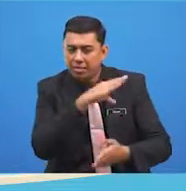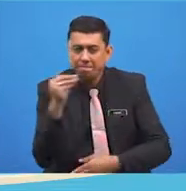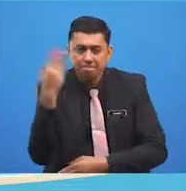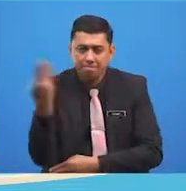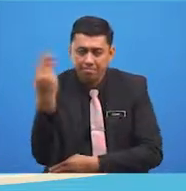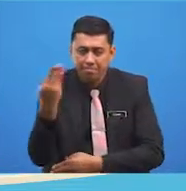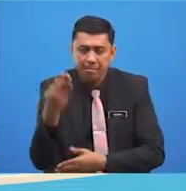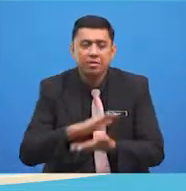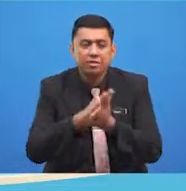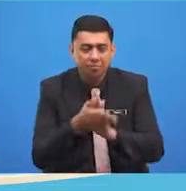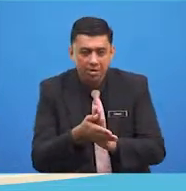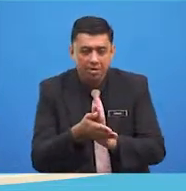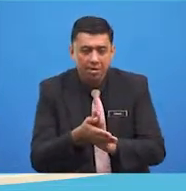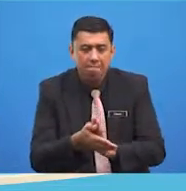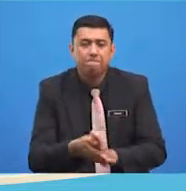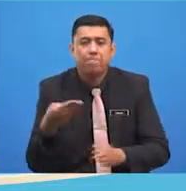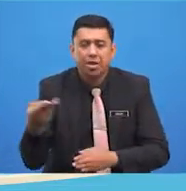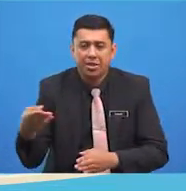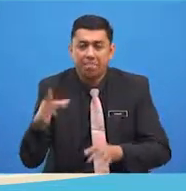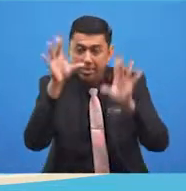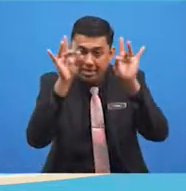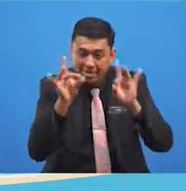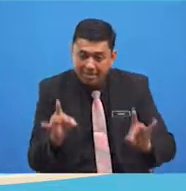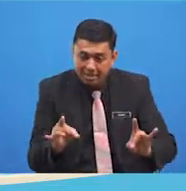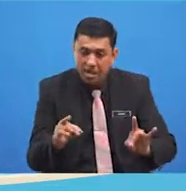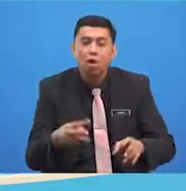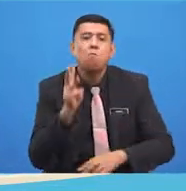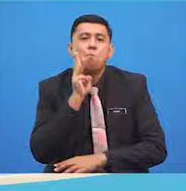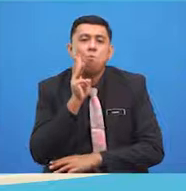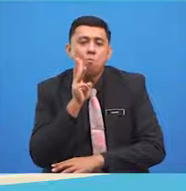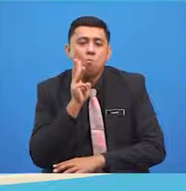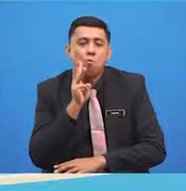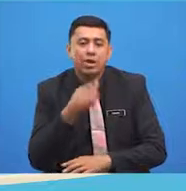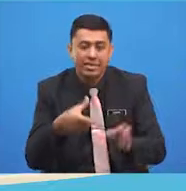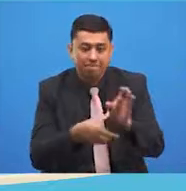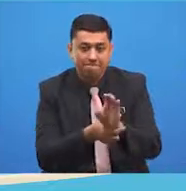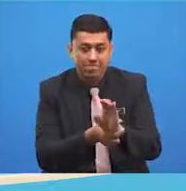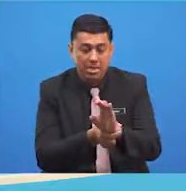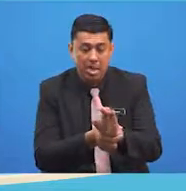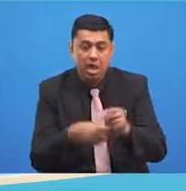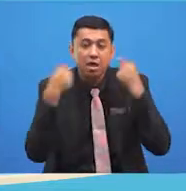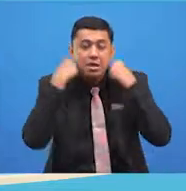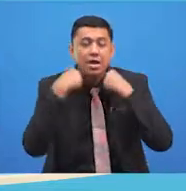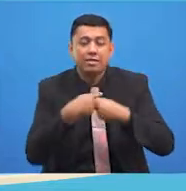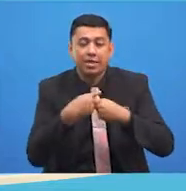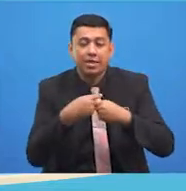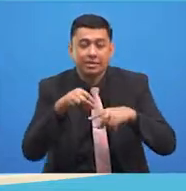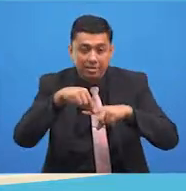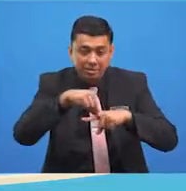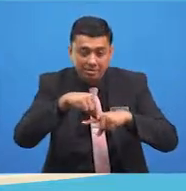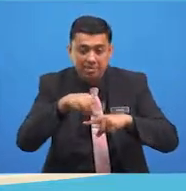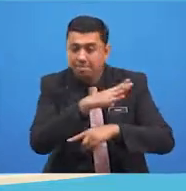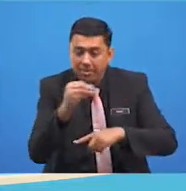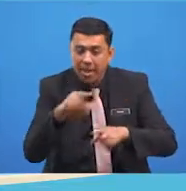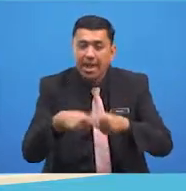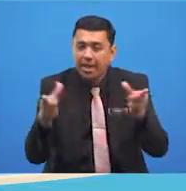biasanya dijadikan barangan perhiasan wanita seperti gelang, rantai, cincin dan